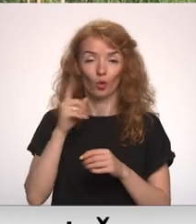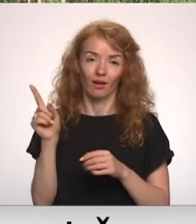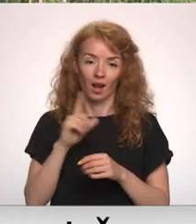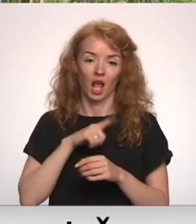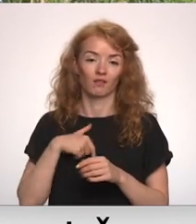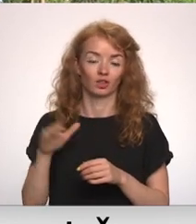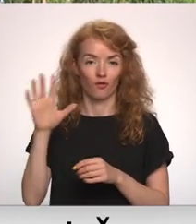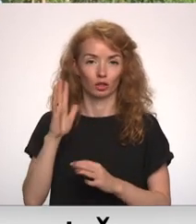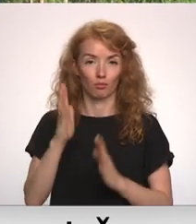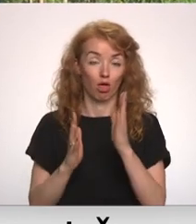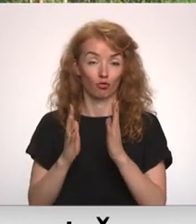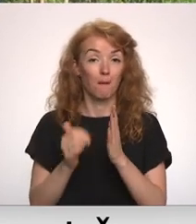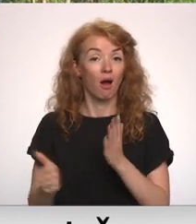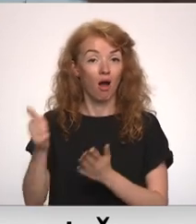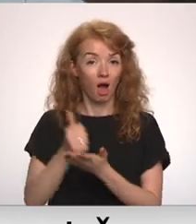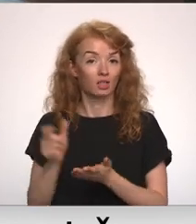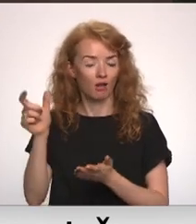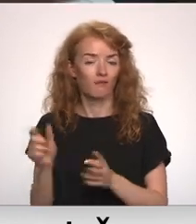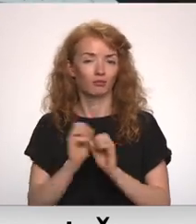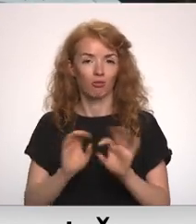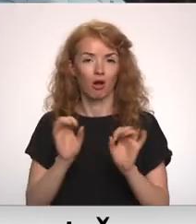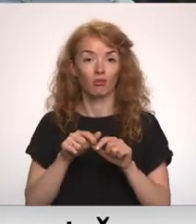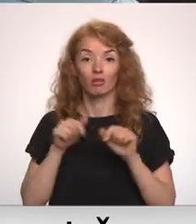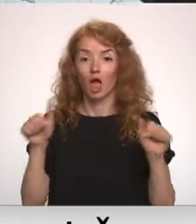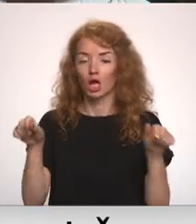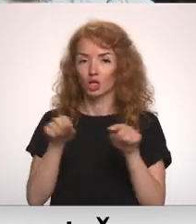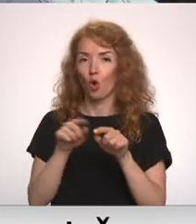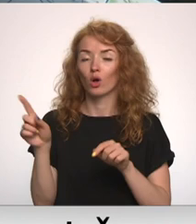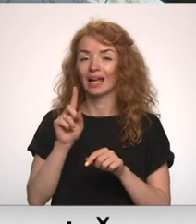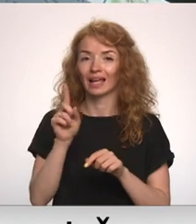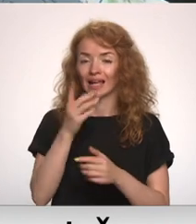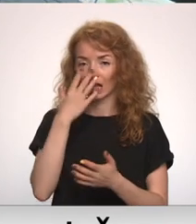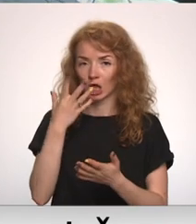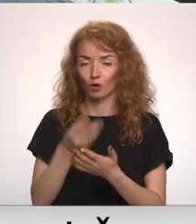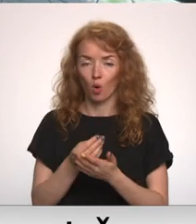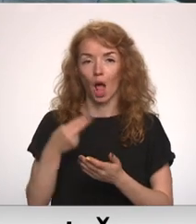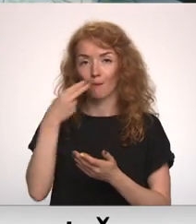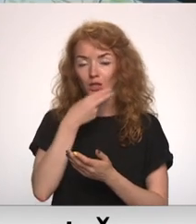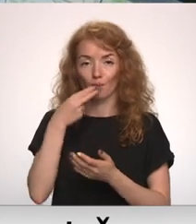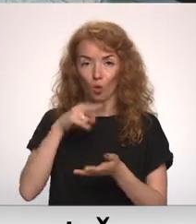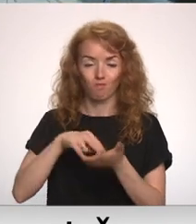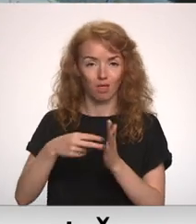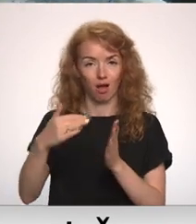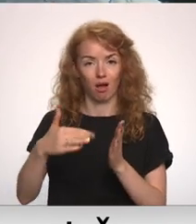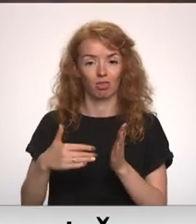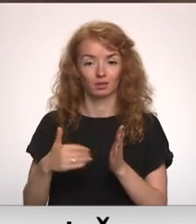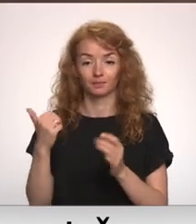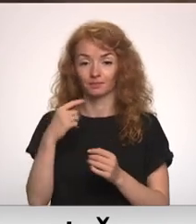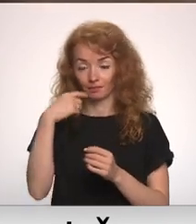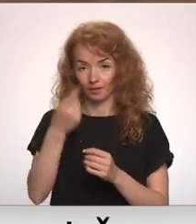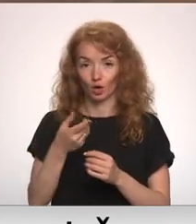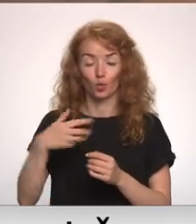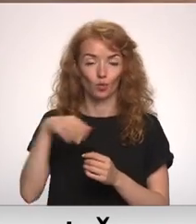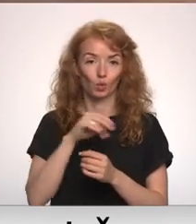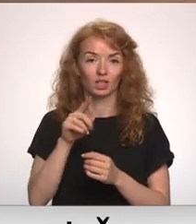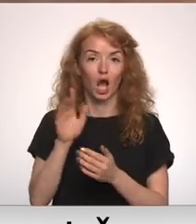meži. Uzņēmuma pārstāvis RTV skaidro, ka teritorijai esot individuāls apsaimniekošanas plāns. Kur mums ir